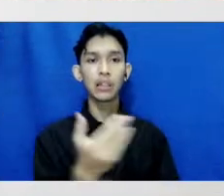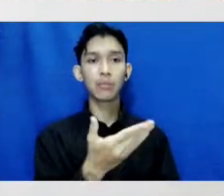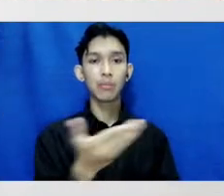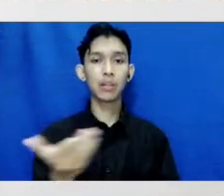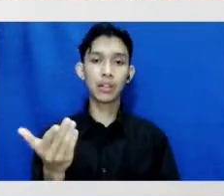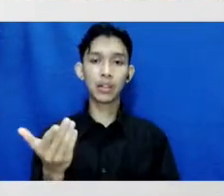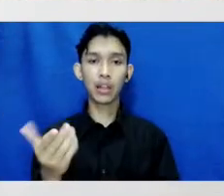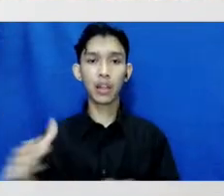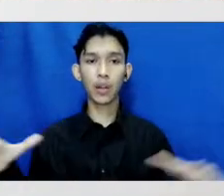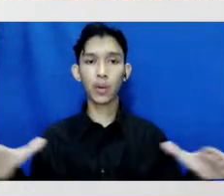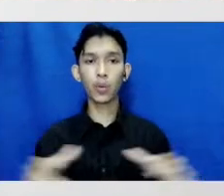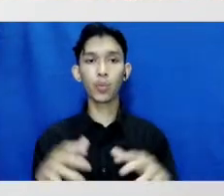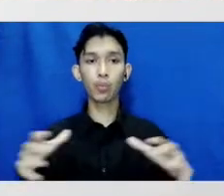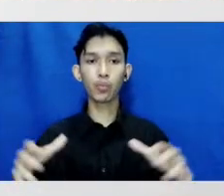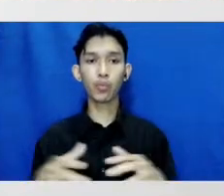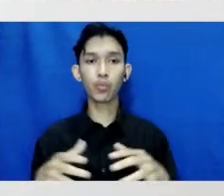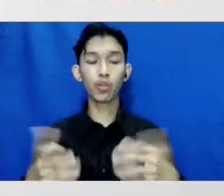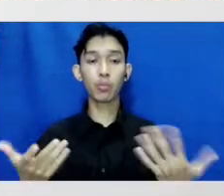bagaimana data mereka